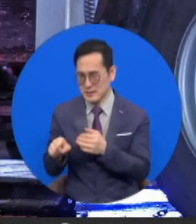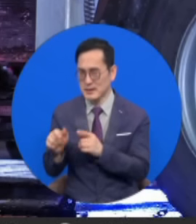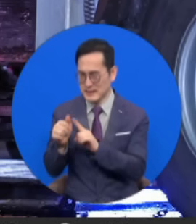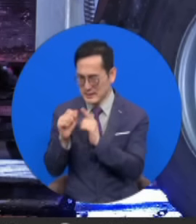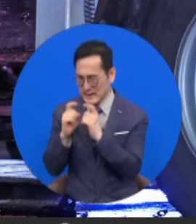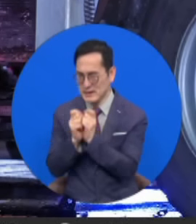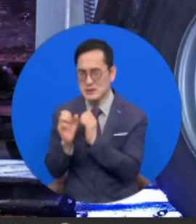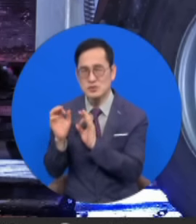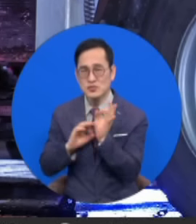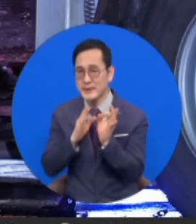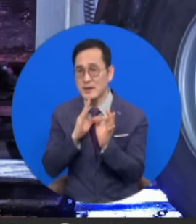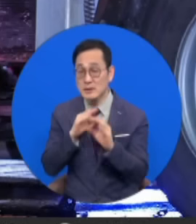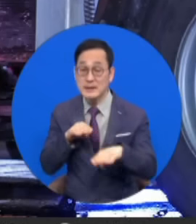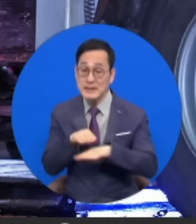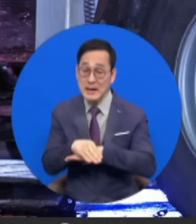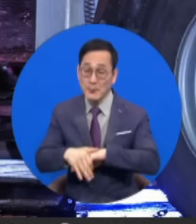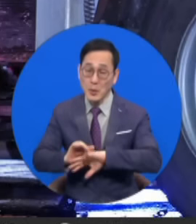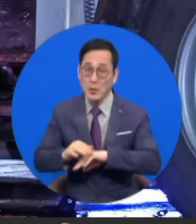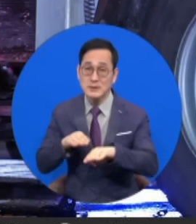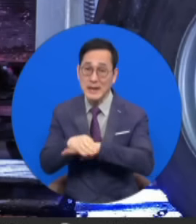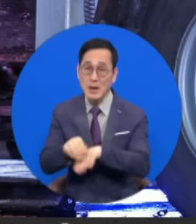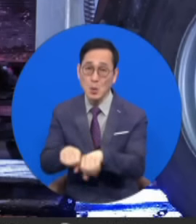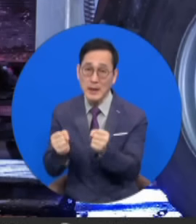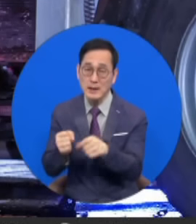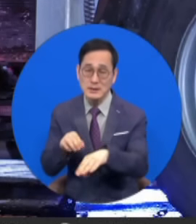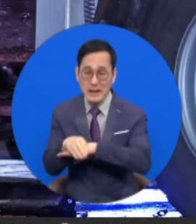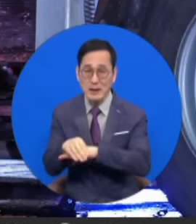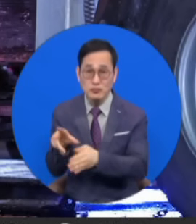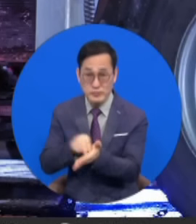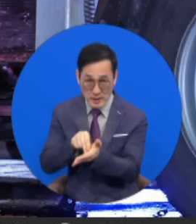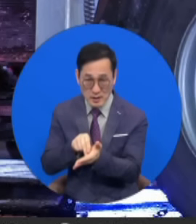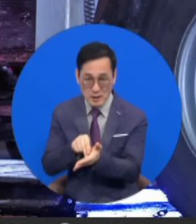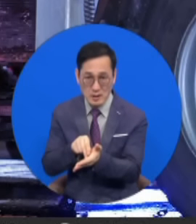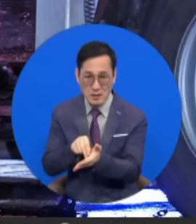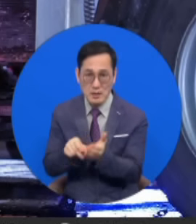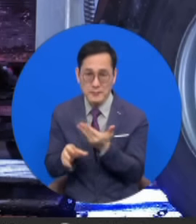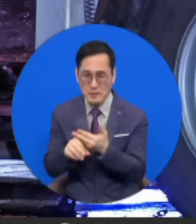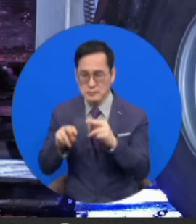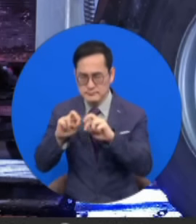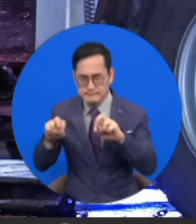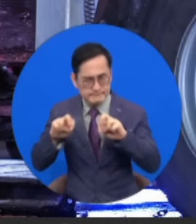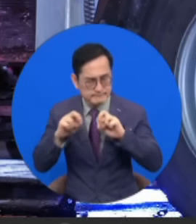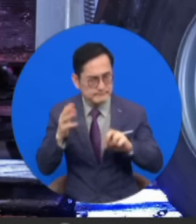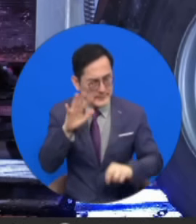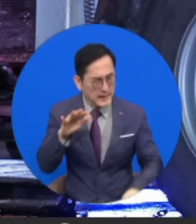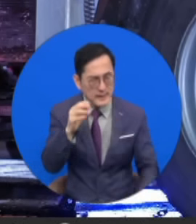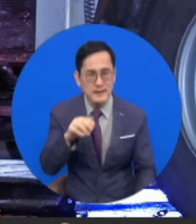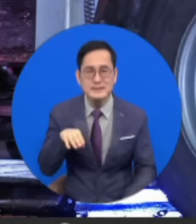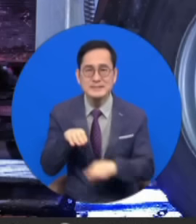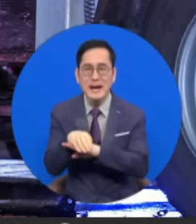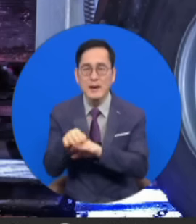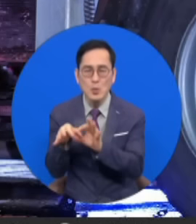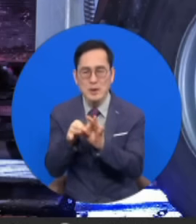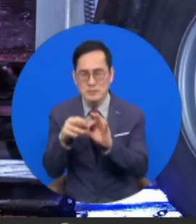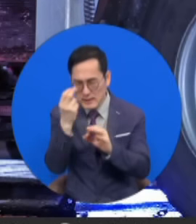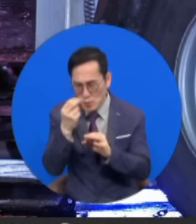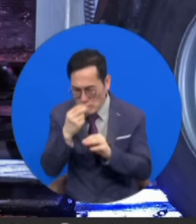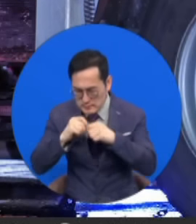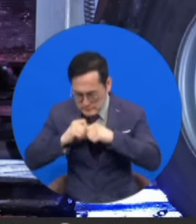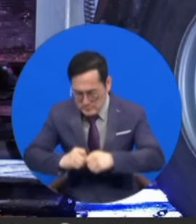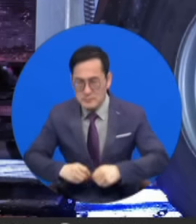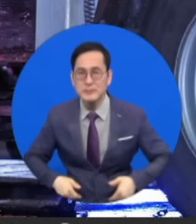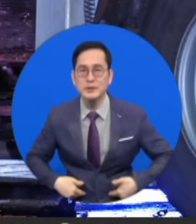의한 급발진의 가능성이 조금이라도 존재한다면 그 부분에 대해서는 확실히 조사를 통해서 그 여부에 대해서 당국이 좀